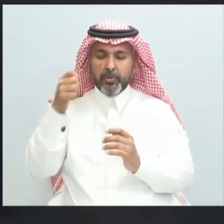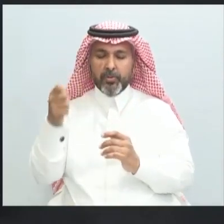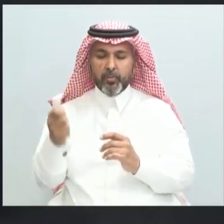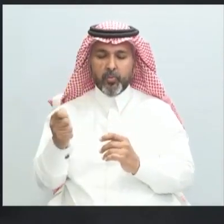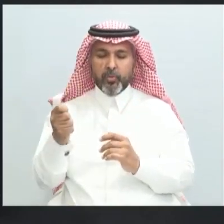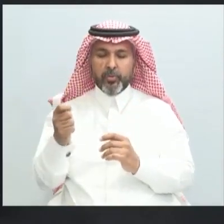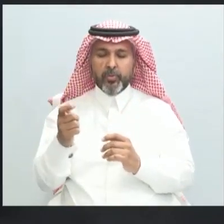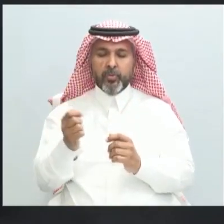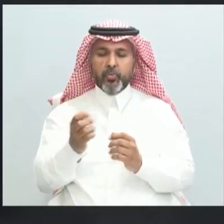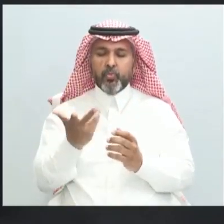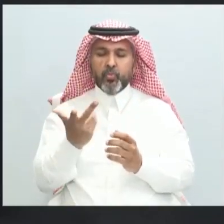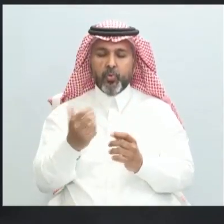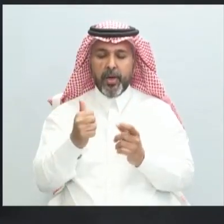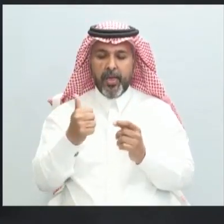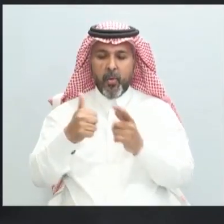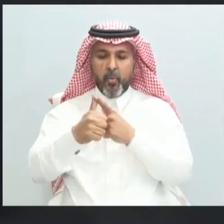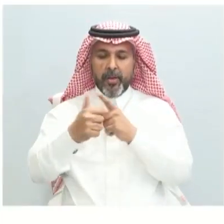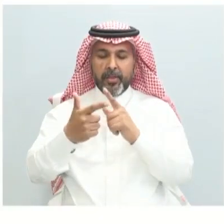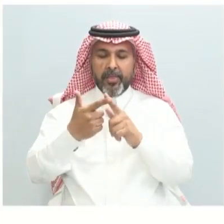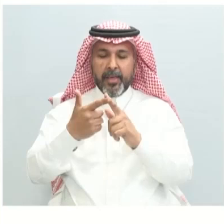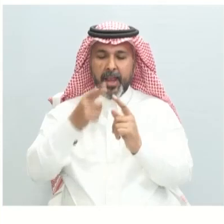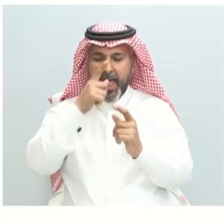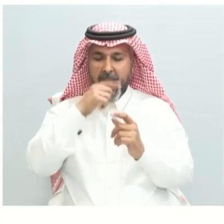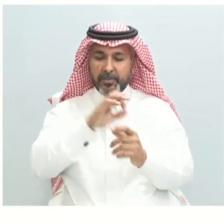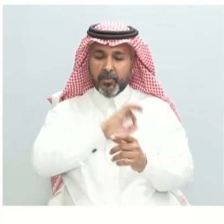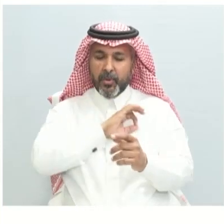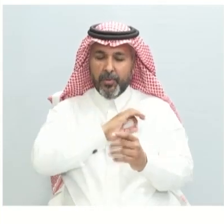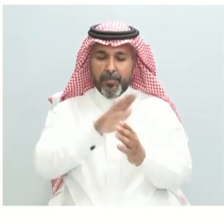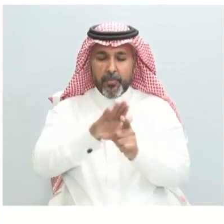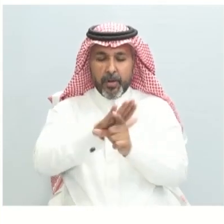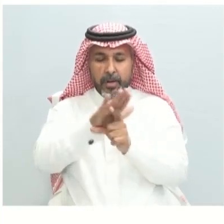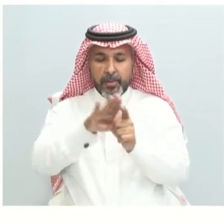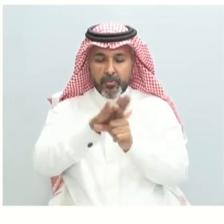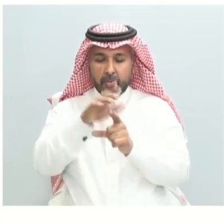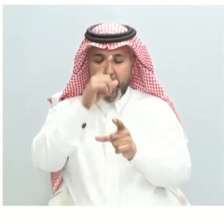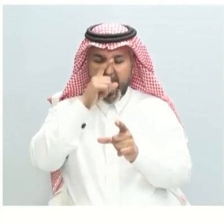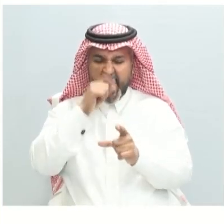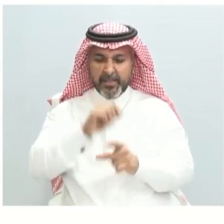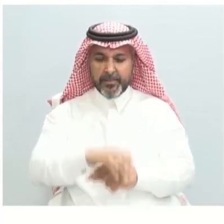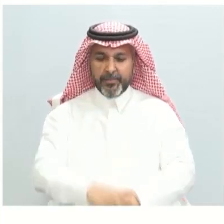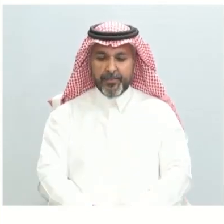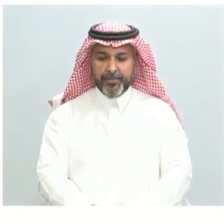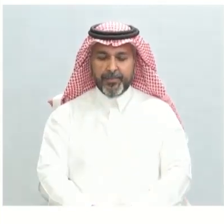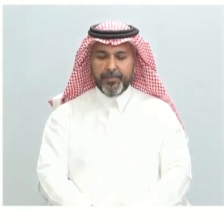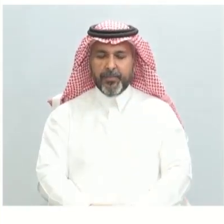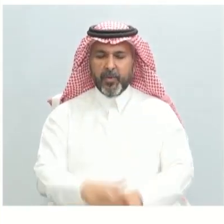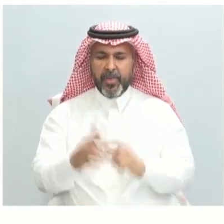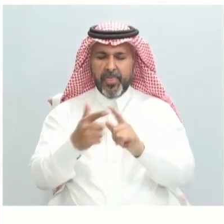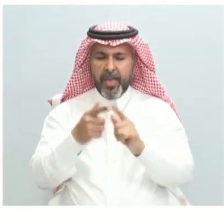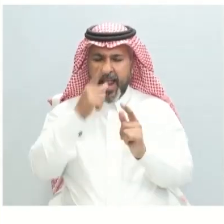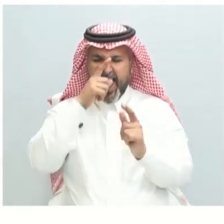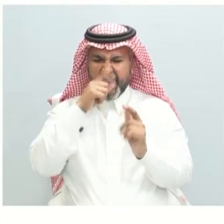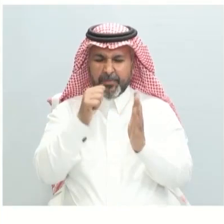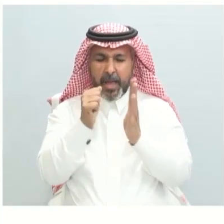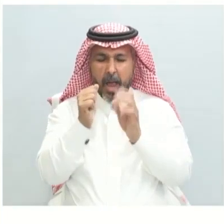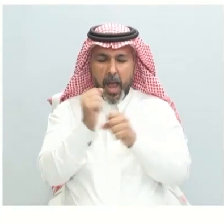ثلاثه الانتماء والولاء للوطن الانتماء والولاء للوطن اثنين